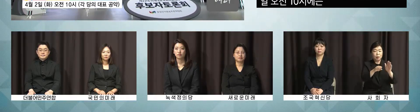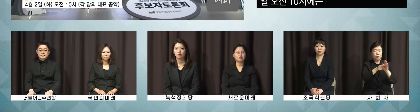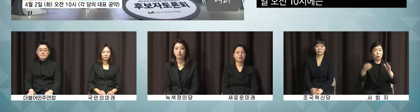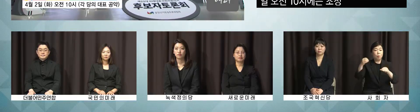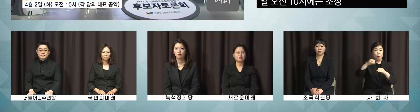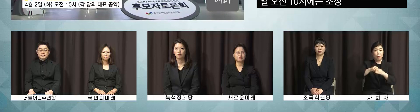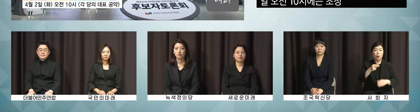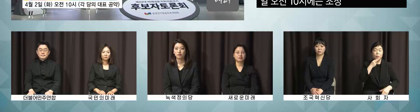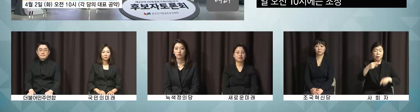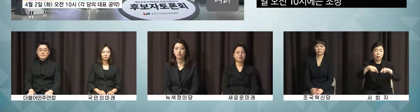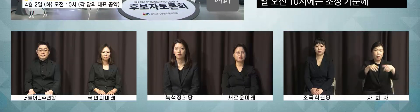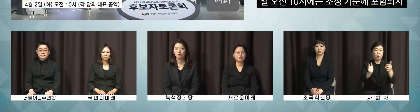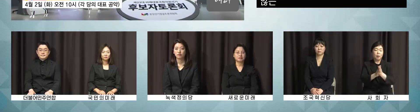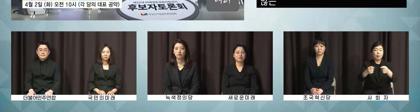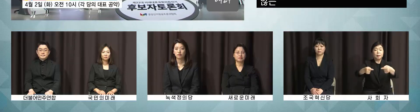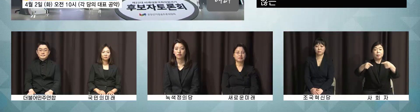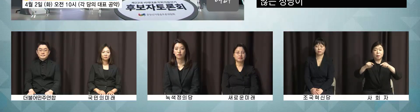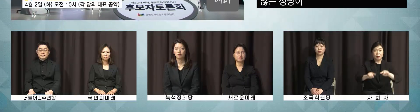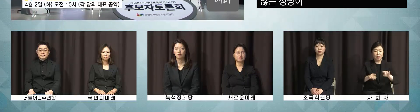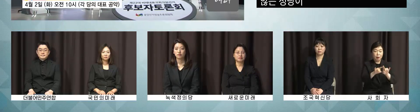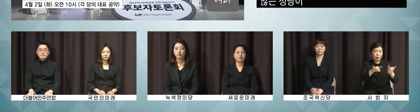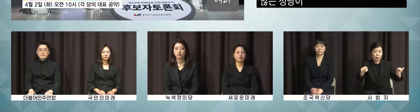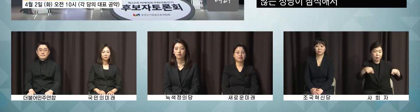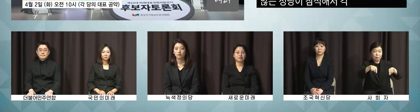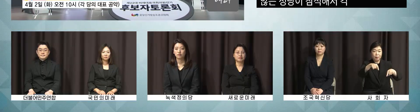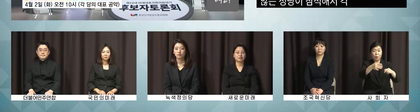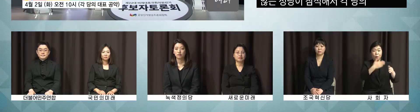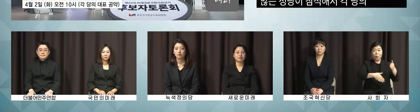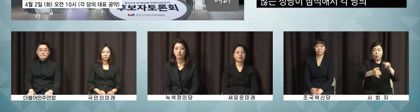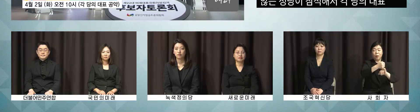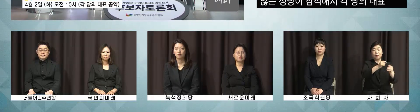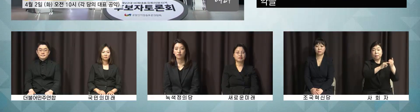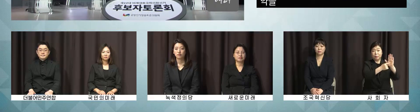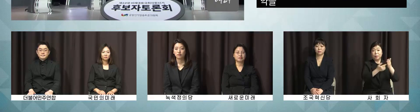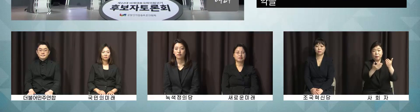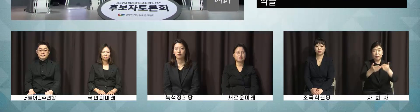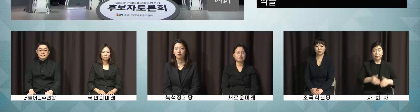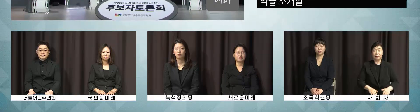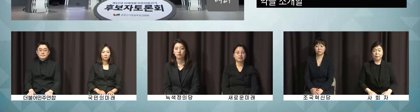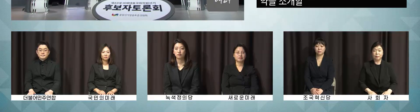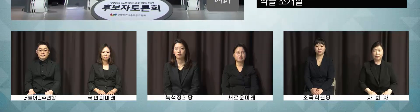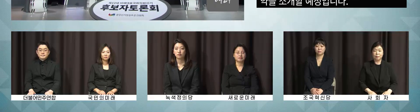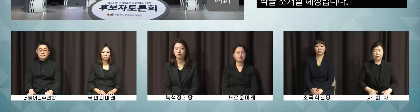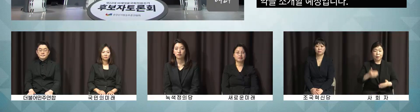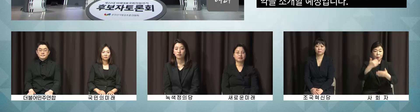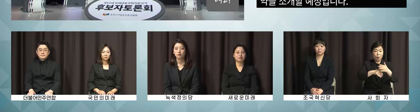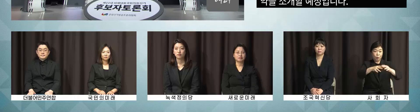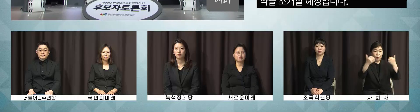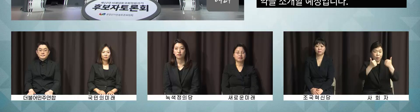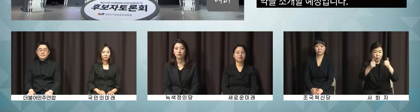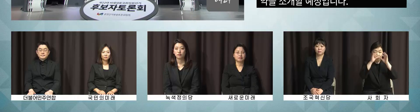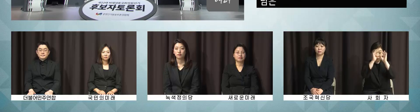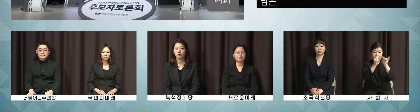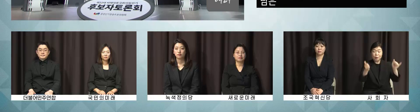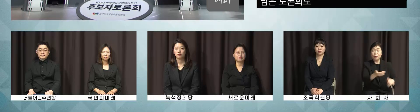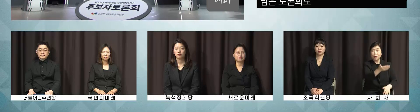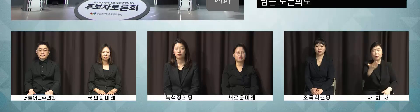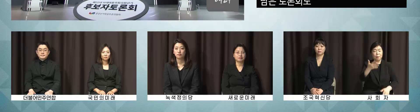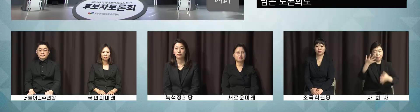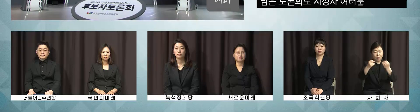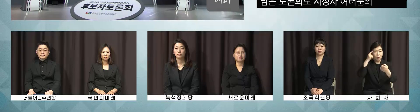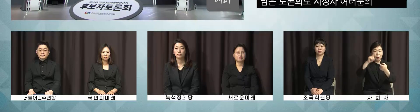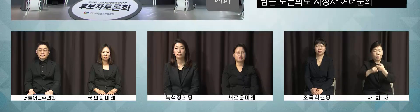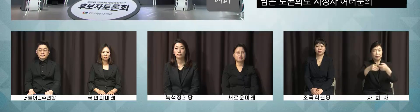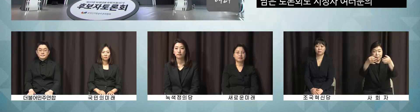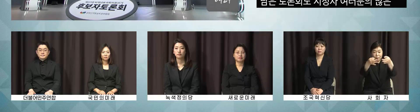포함되지 않는 정당이 참석해서 각 당의 대표 공약을 소개할 예정입니다. 남은 토론에도 시청자 여러분의 많은